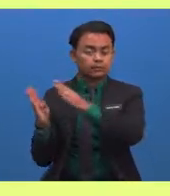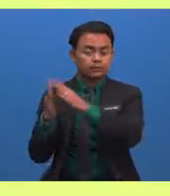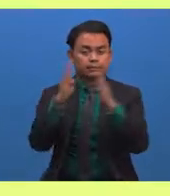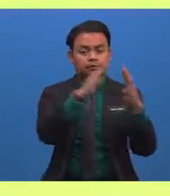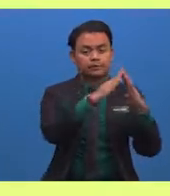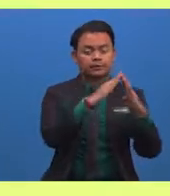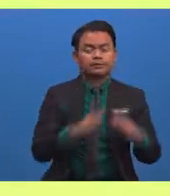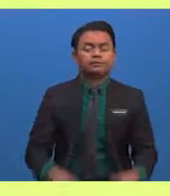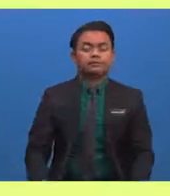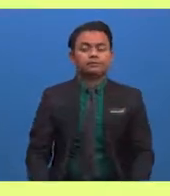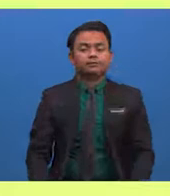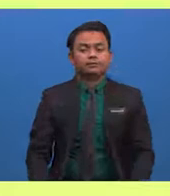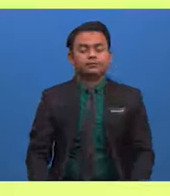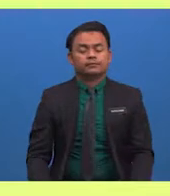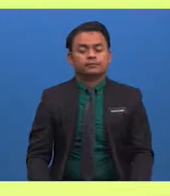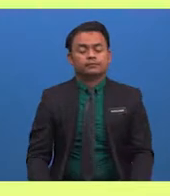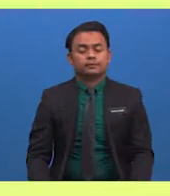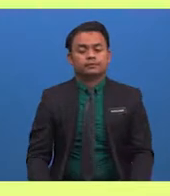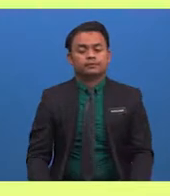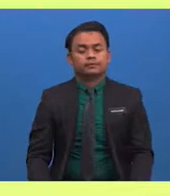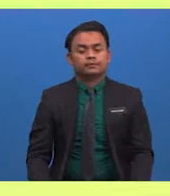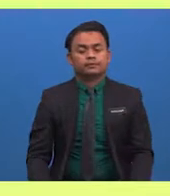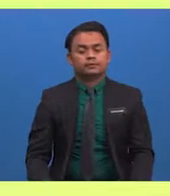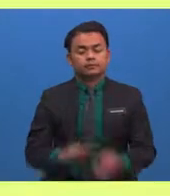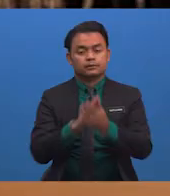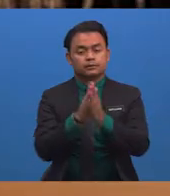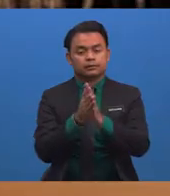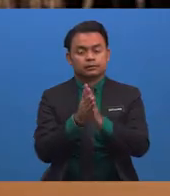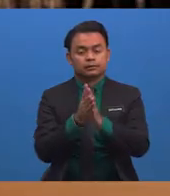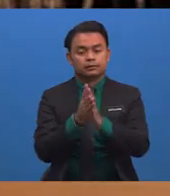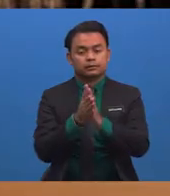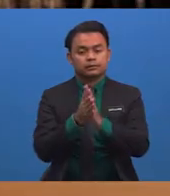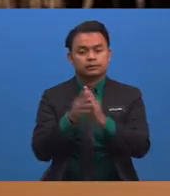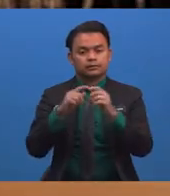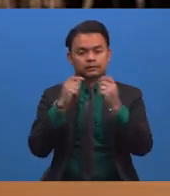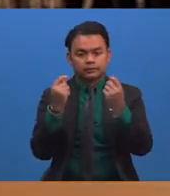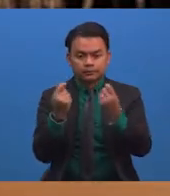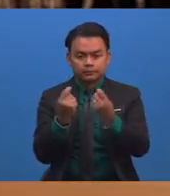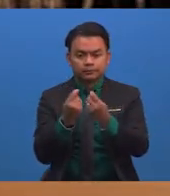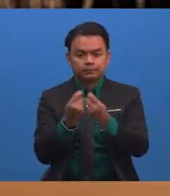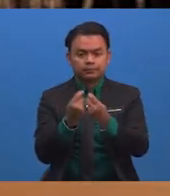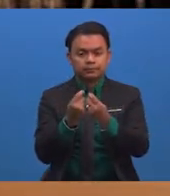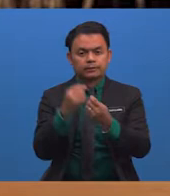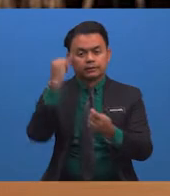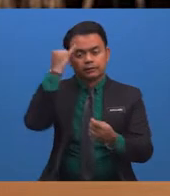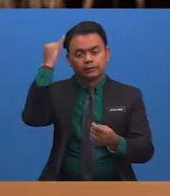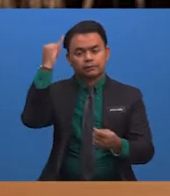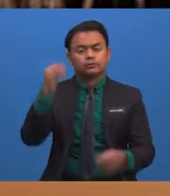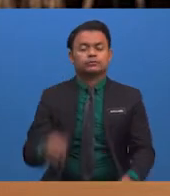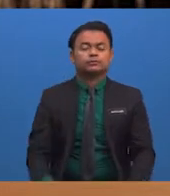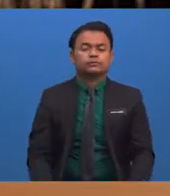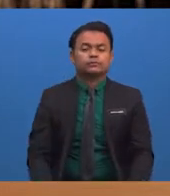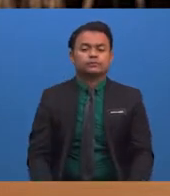perkembangan ilmu pengetahuan. Pada zaman Abbasiyah, terdapat